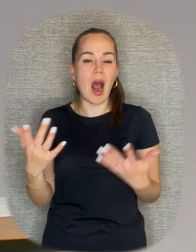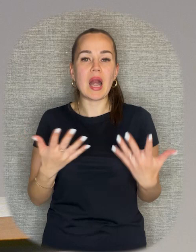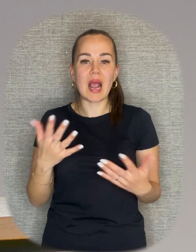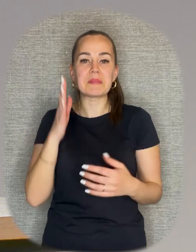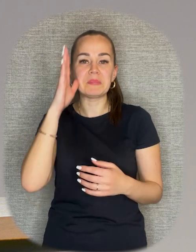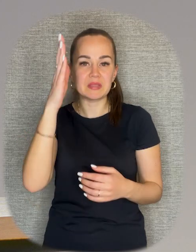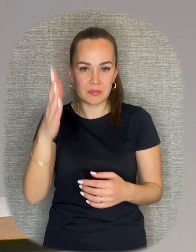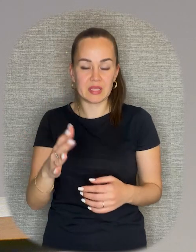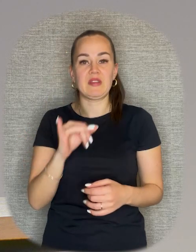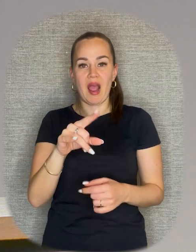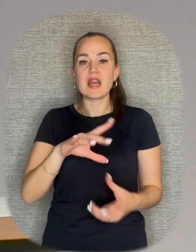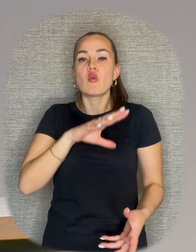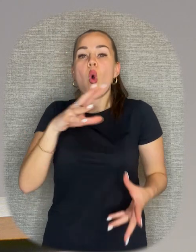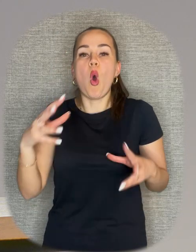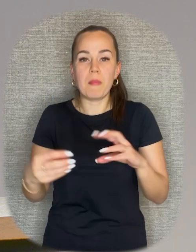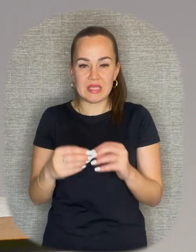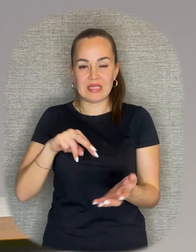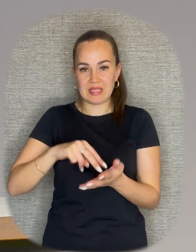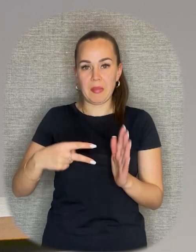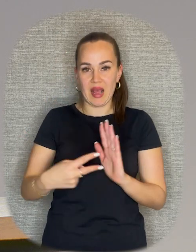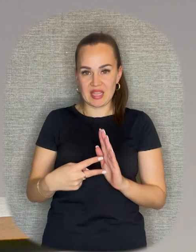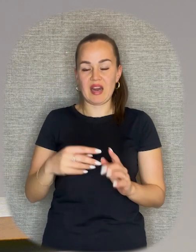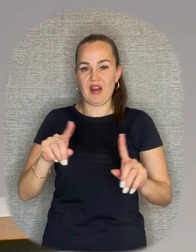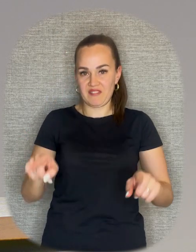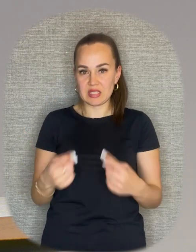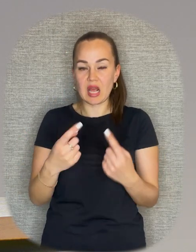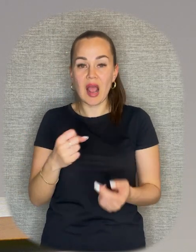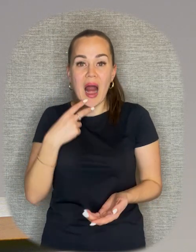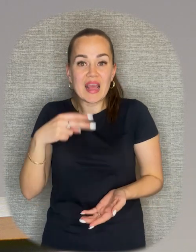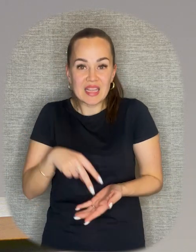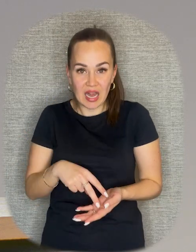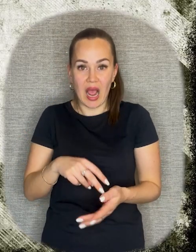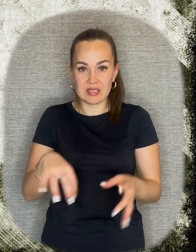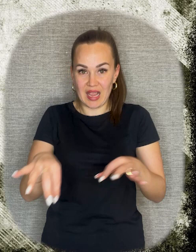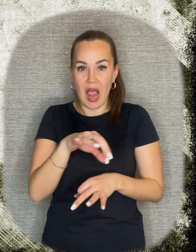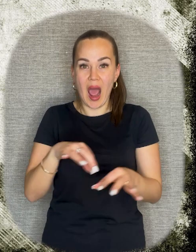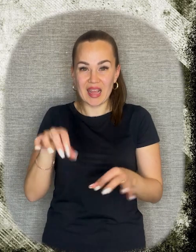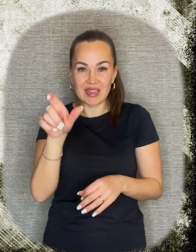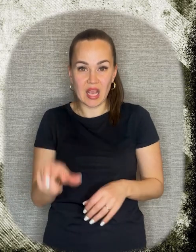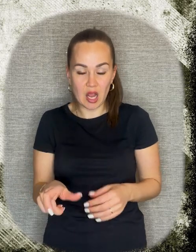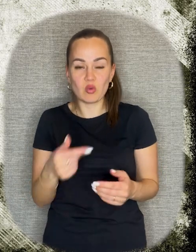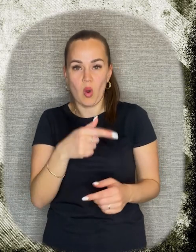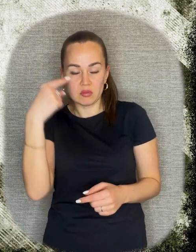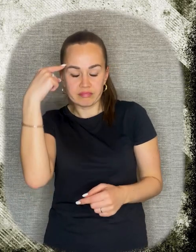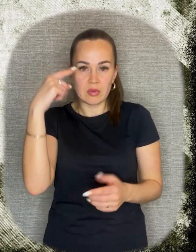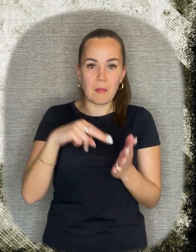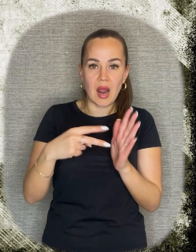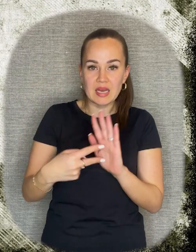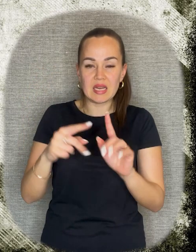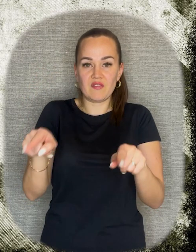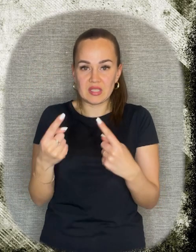понимали перспективы и могли уже комплексно планировать восстановления а Ленинградские архитекторы При всём